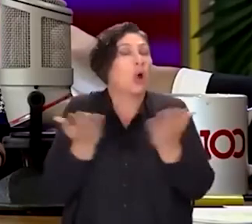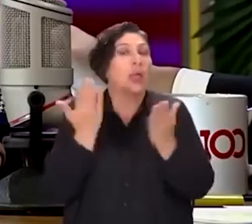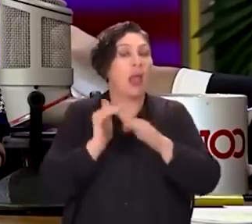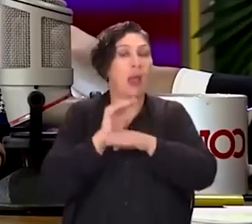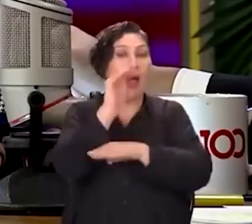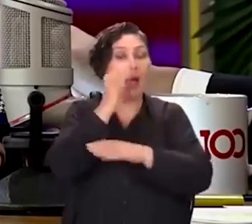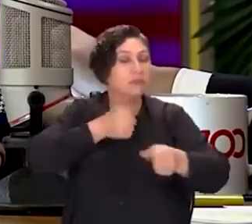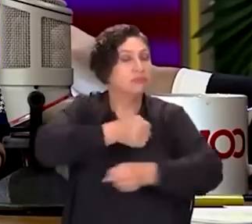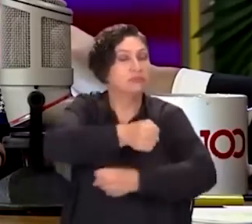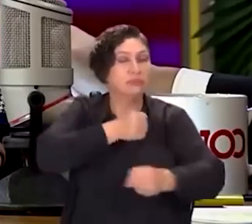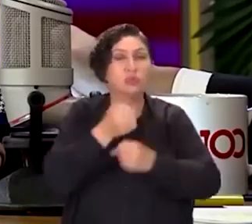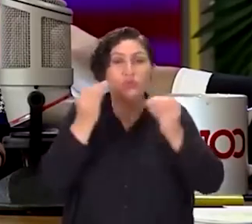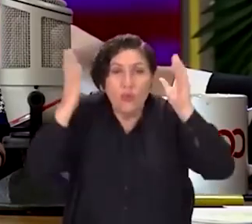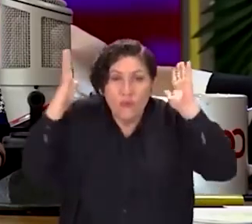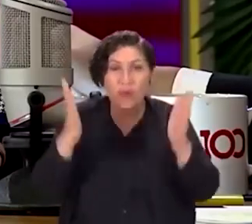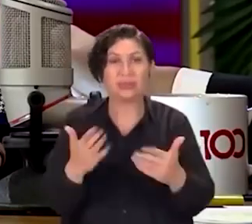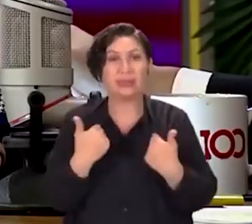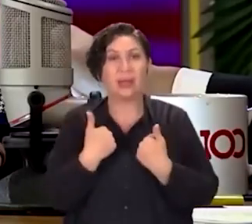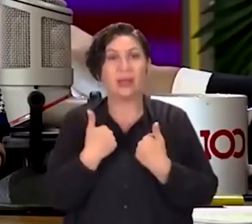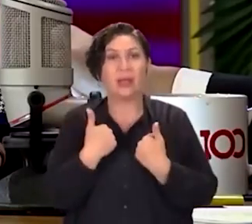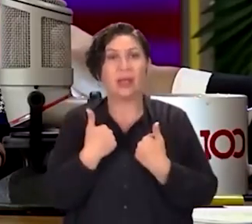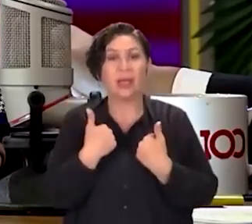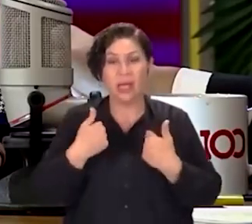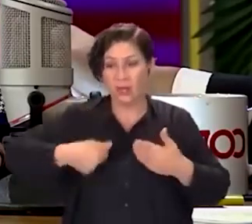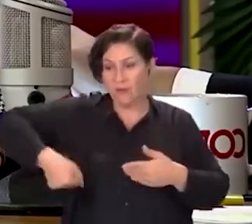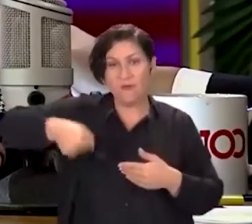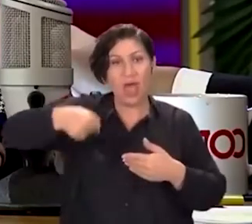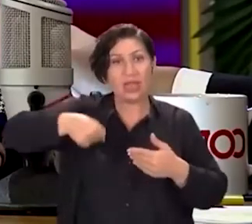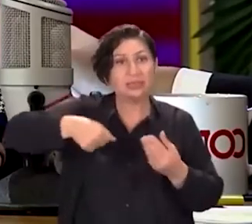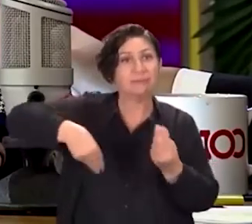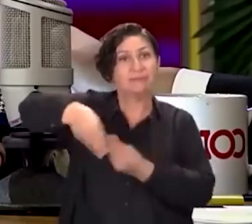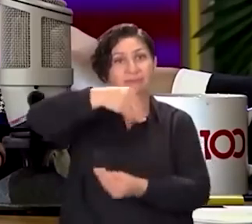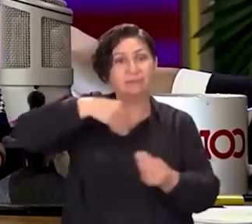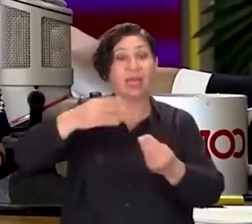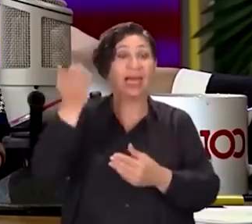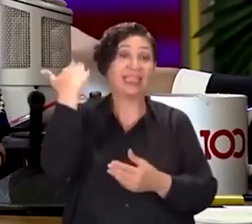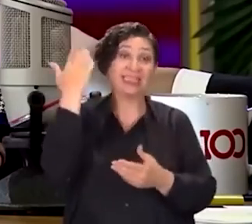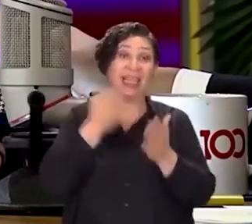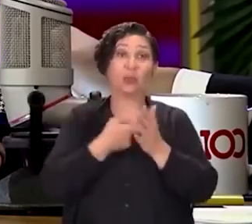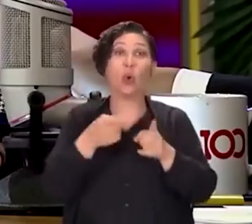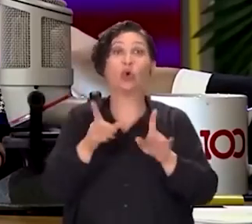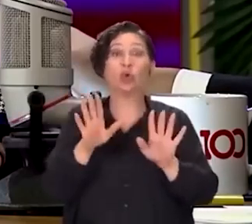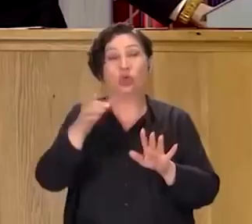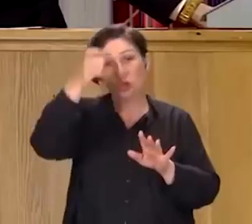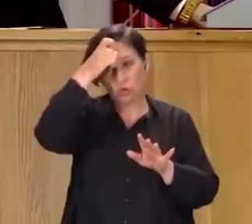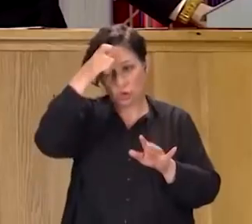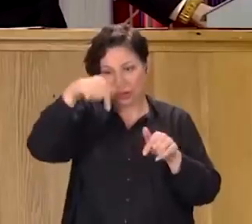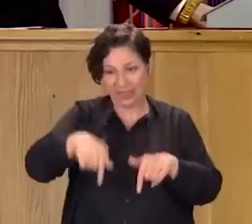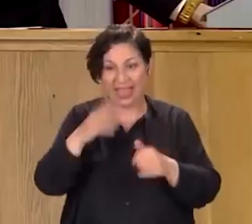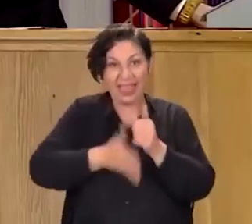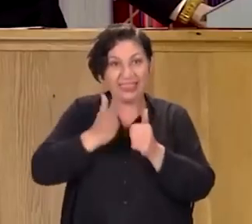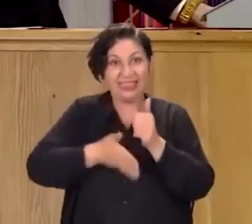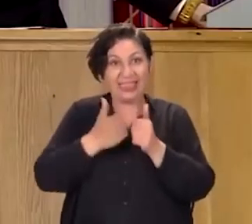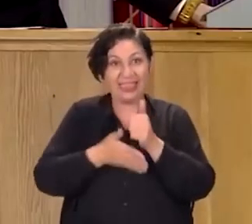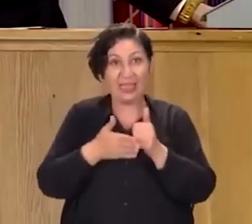hayat mücadelesi verdim ki. Valiz ticareti yapıyorduk. Adı eskiden oydu. Türkiye'de